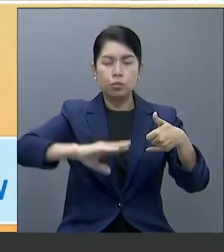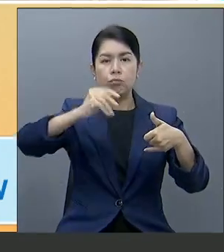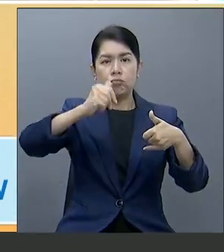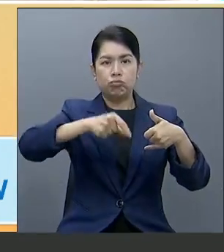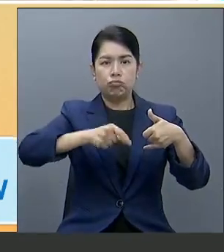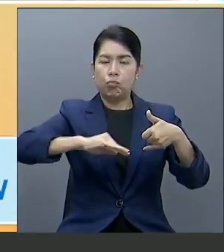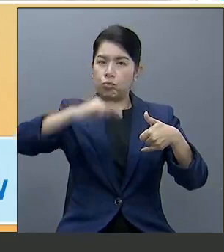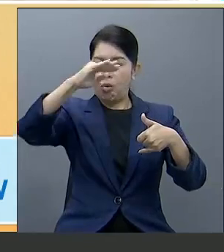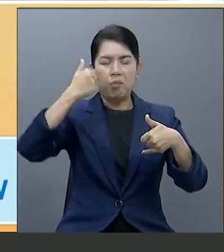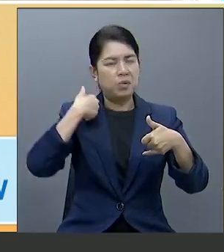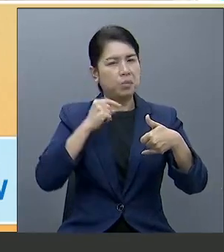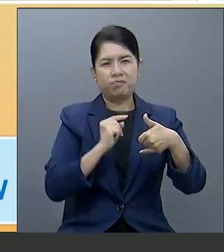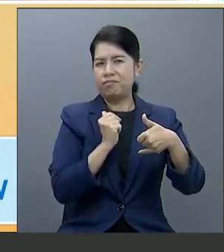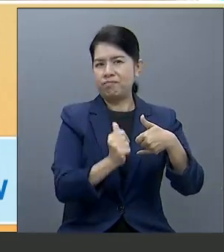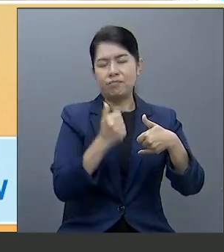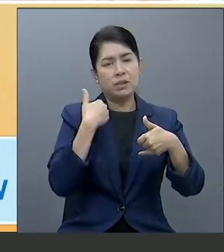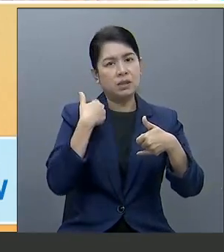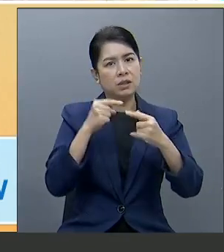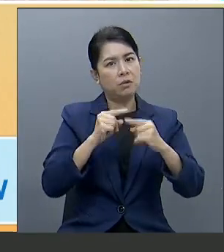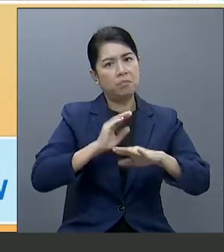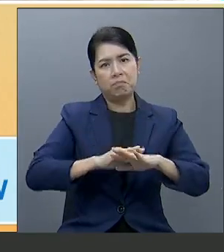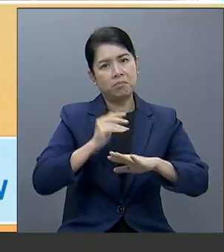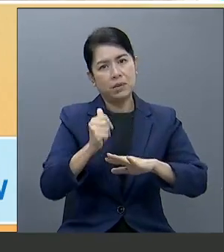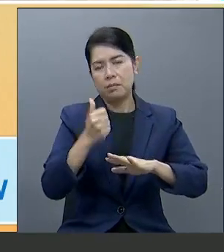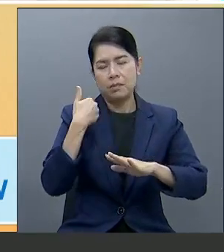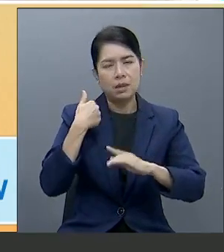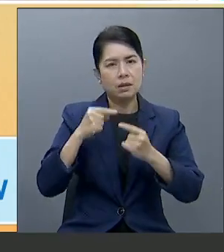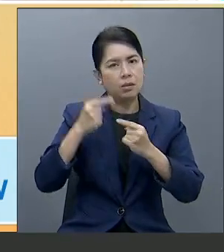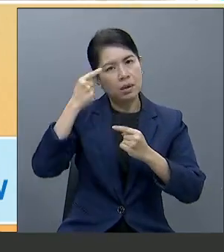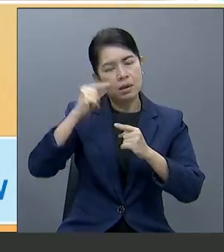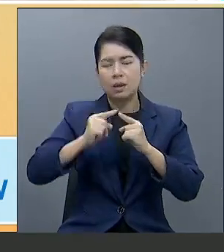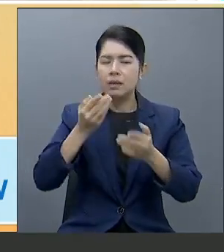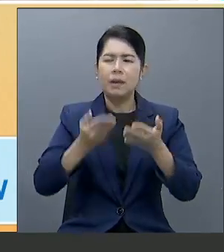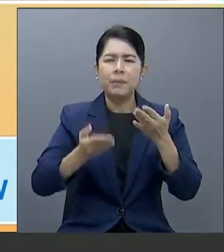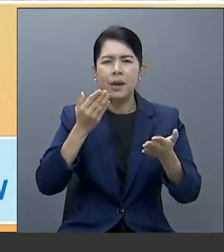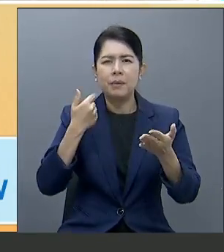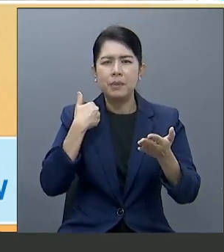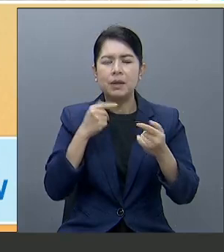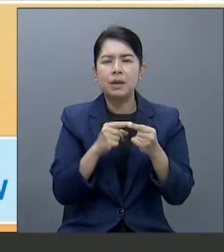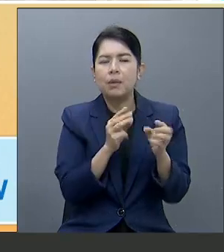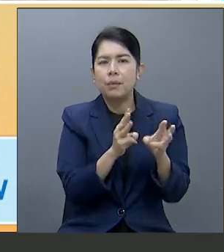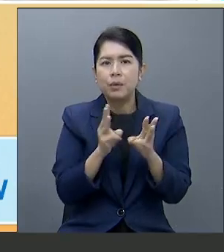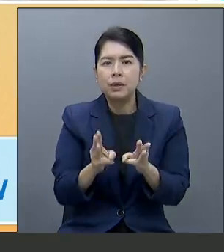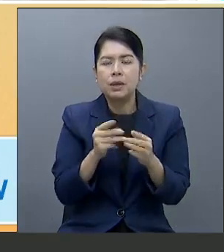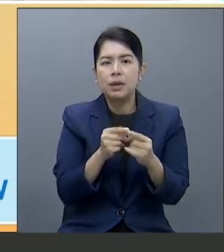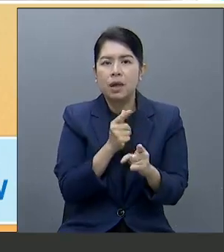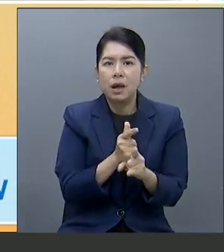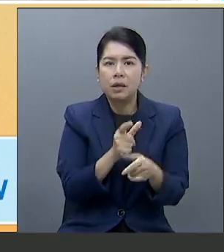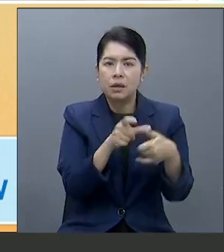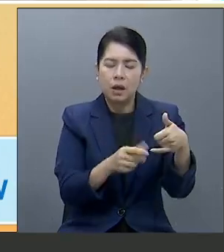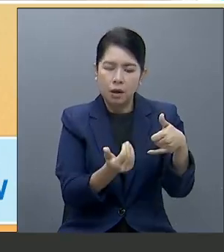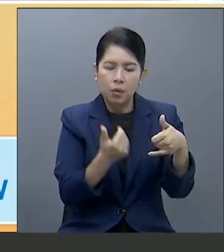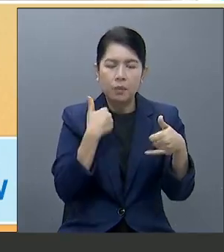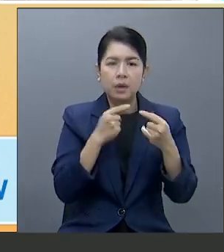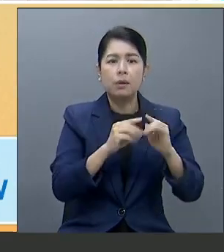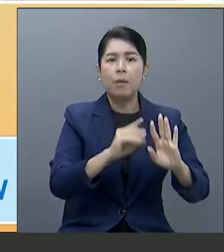ที่มีคุณภาพในอนาคตนะคะก็จะต้องผ่านอินฟลูเอนทั้งหลายนะคะที่ว่ามีรูปแบบการเลี้ยงลูกยังไงอะไรอย่างเงี้ยค่ะที่ดีที่เหมาะสมหรือแม้